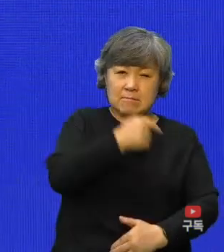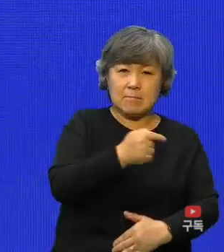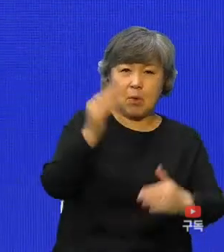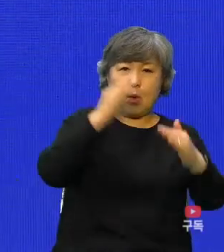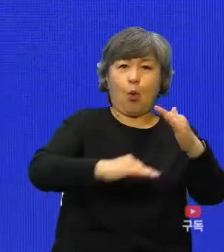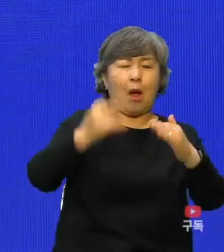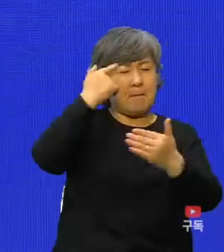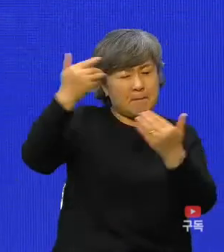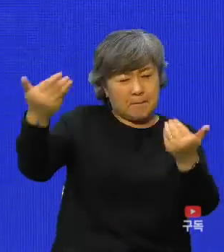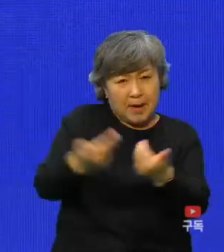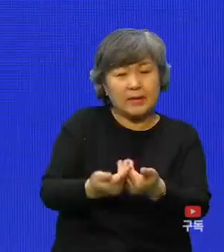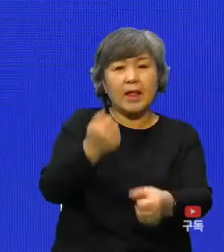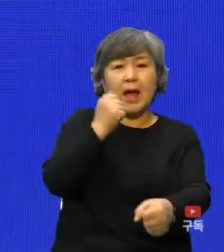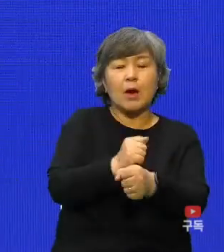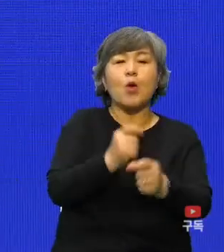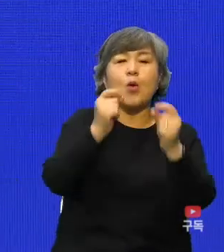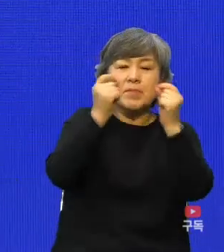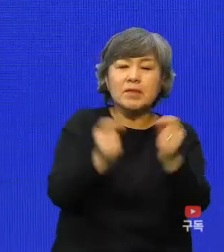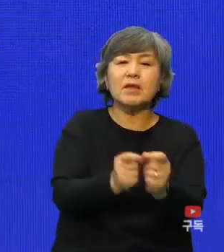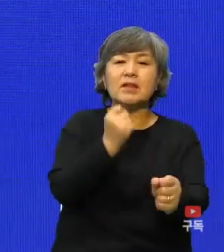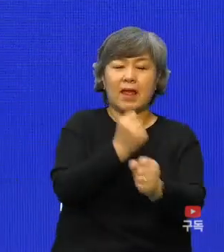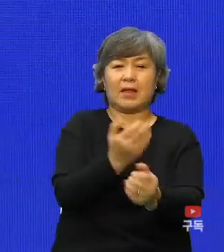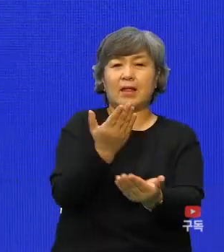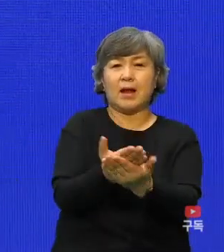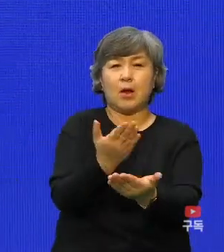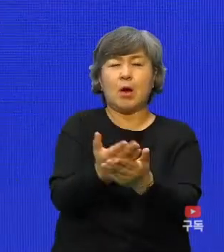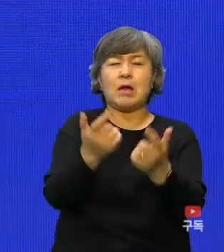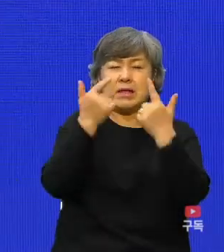개발을 반대하고 민영 개발을 주장했던 내용이